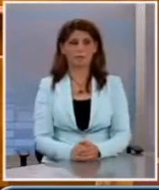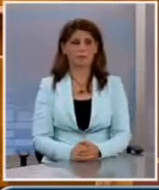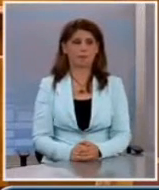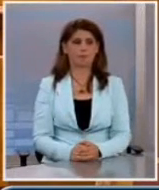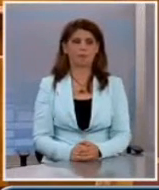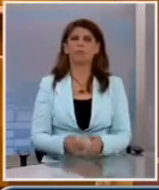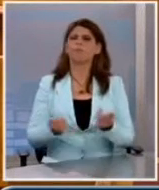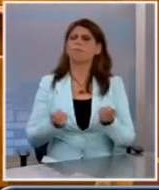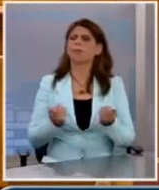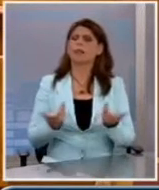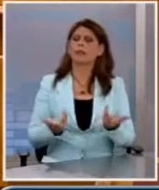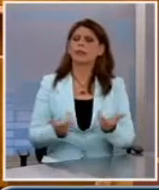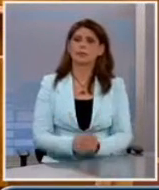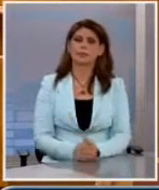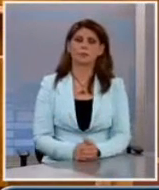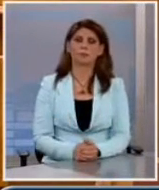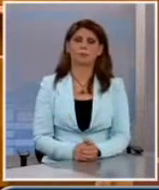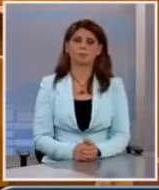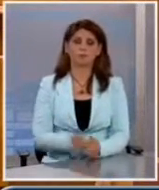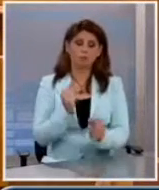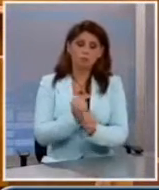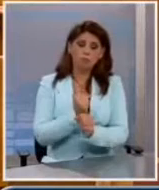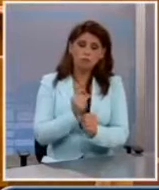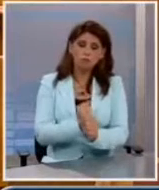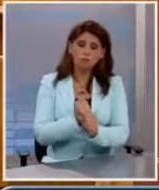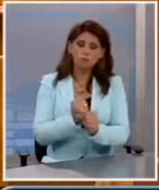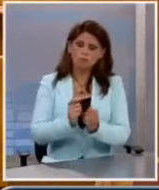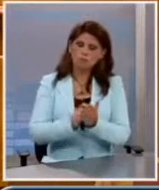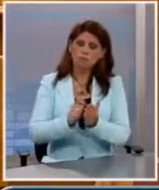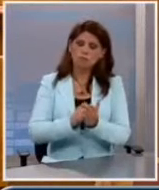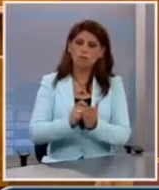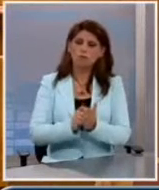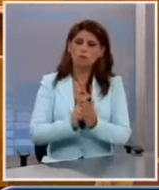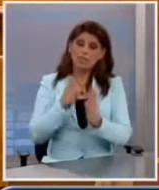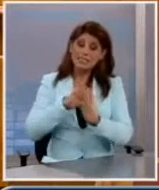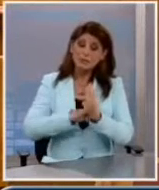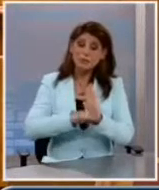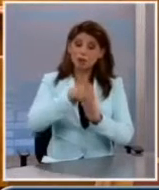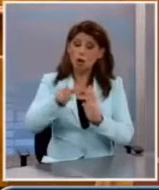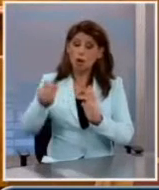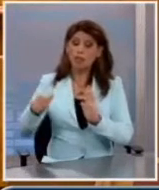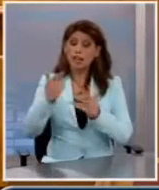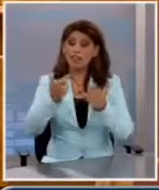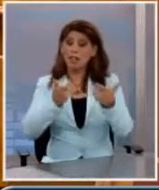τι έκανε, δούλεψε συστηματικά για το κάθε δάνειο. Και